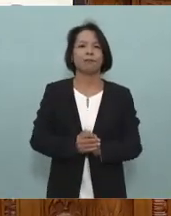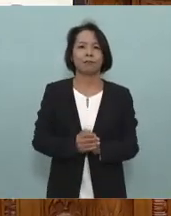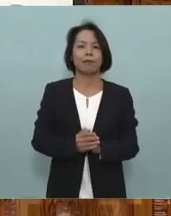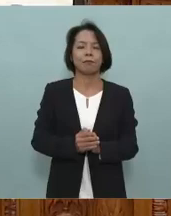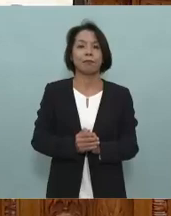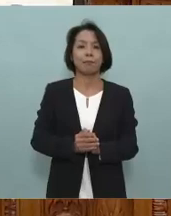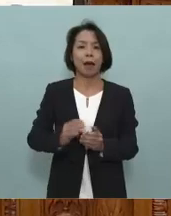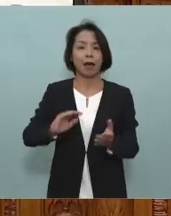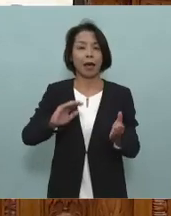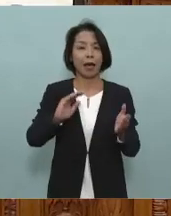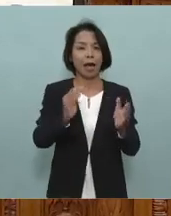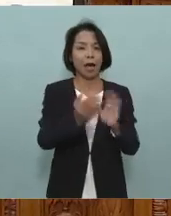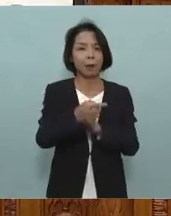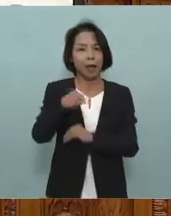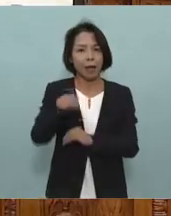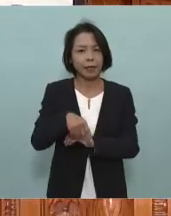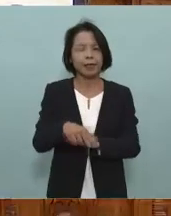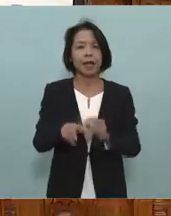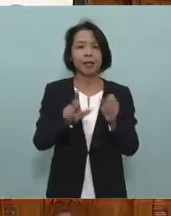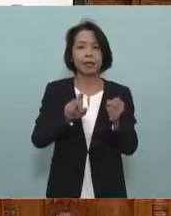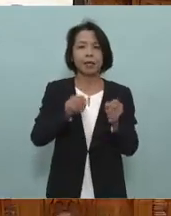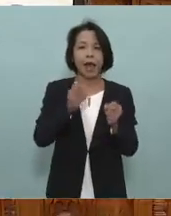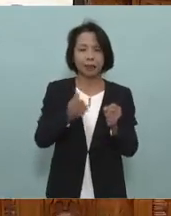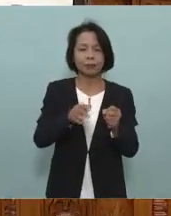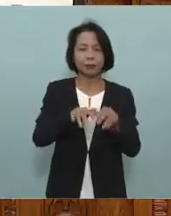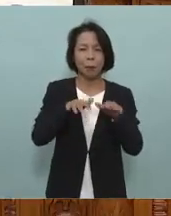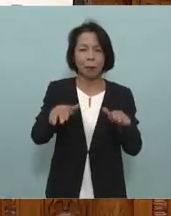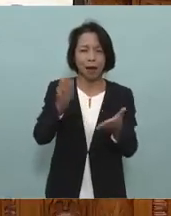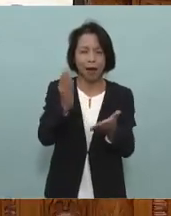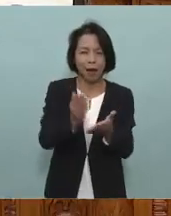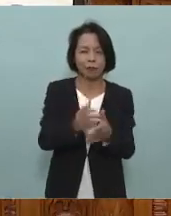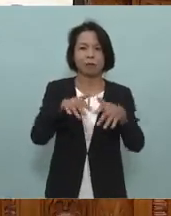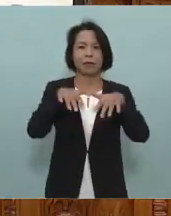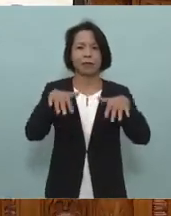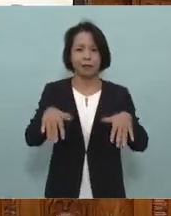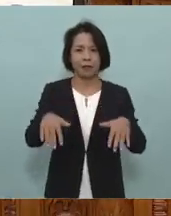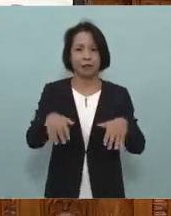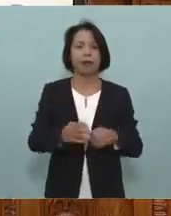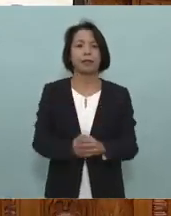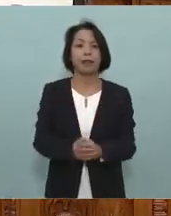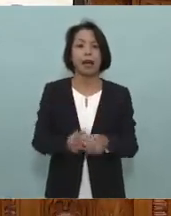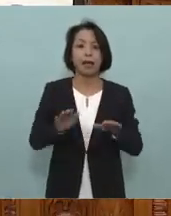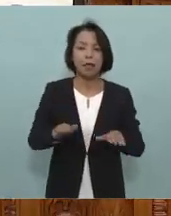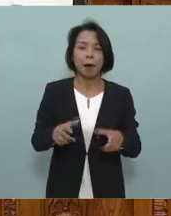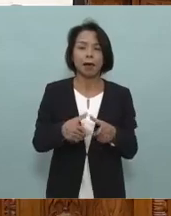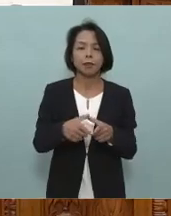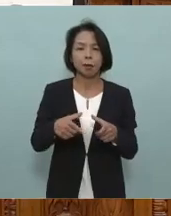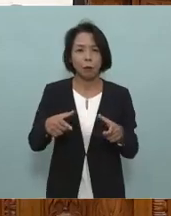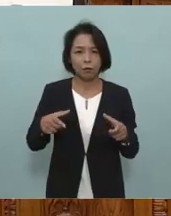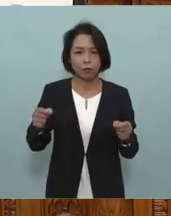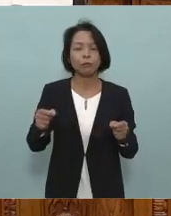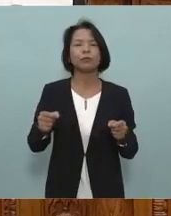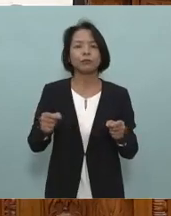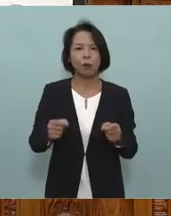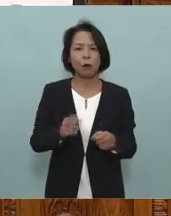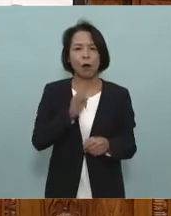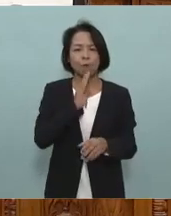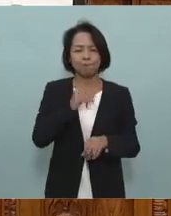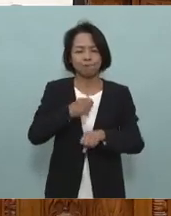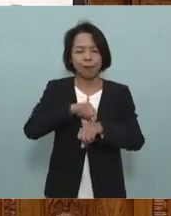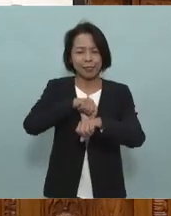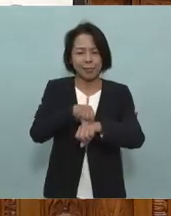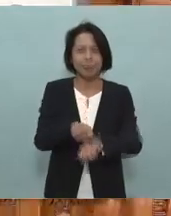変わり目を迎える各区画さん体制今日本は国難とも